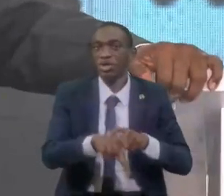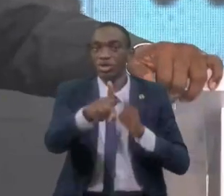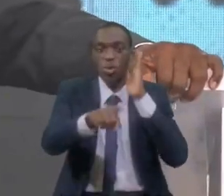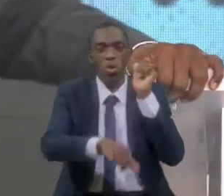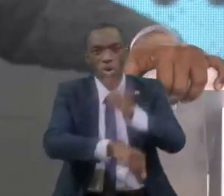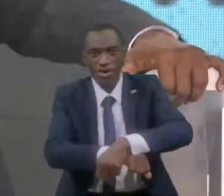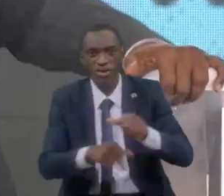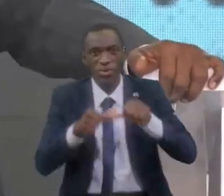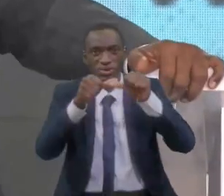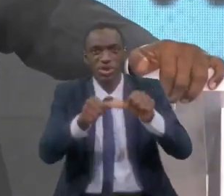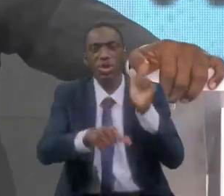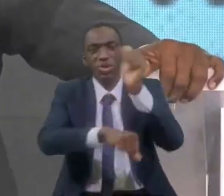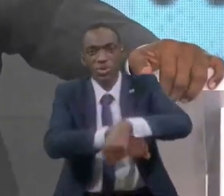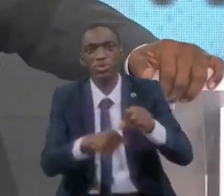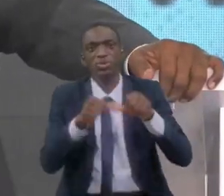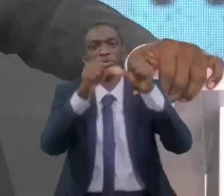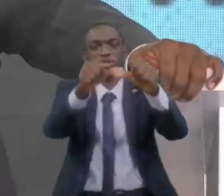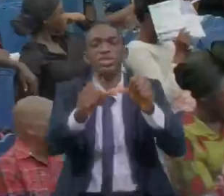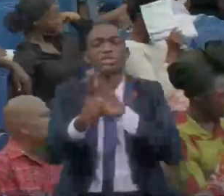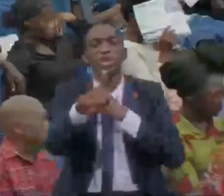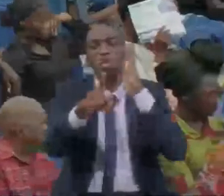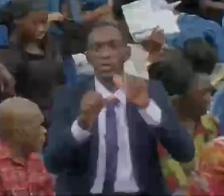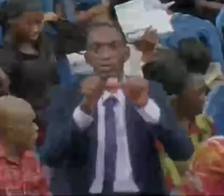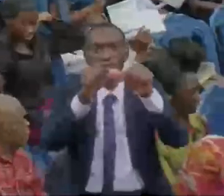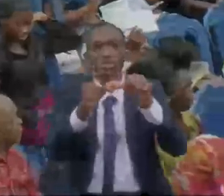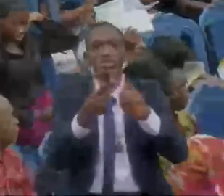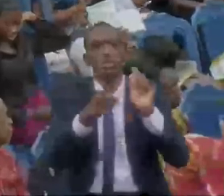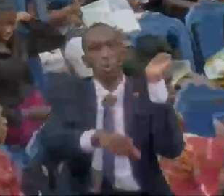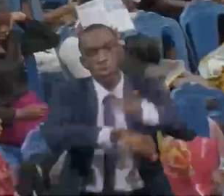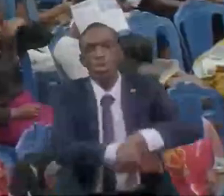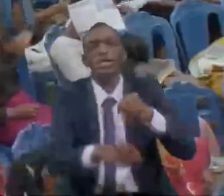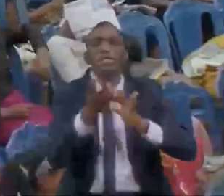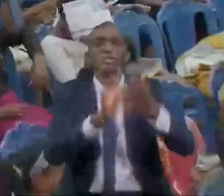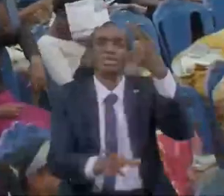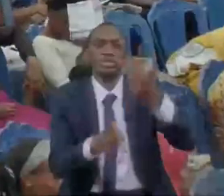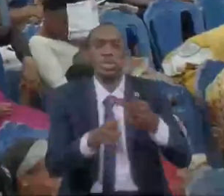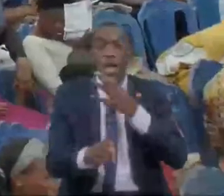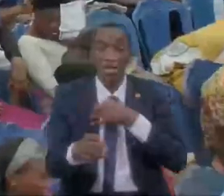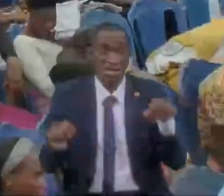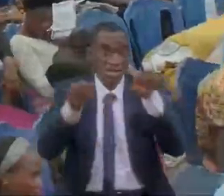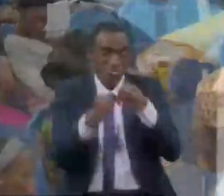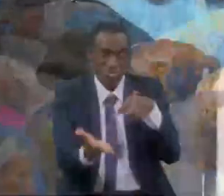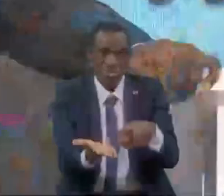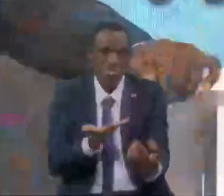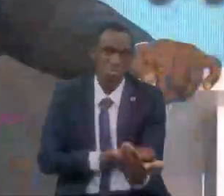vaincre, vaincre, et tu vas continuer à vaincre au nom de Jésus. Même ce matin,